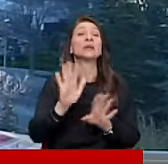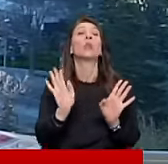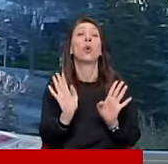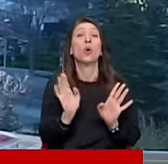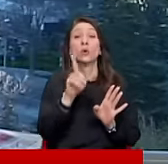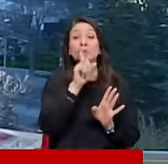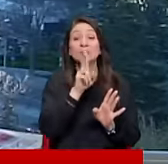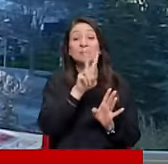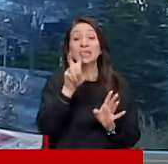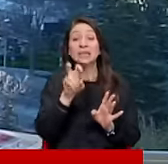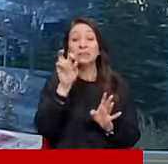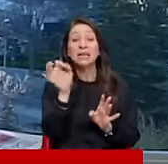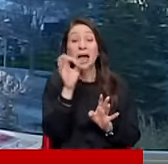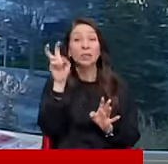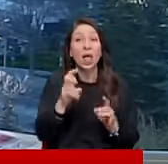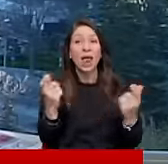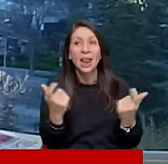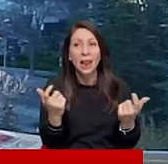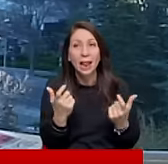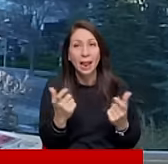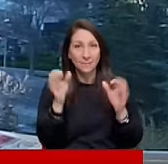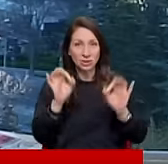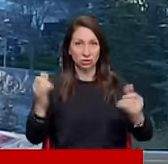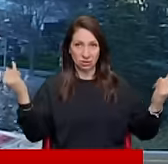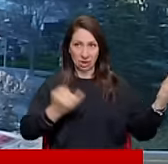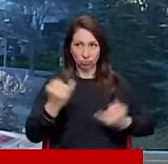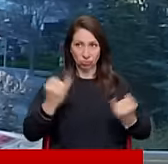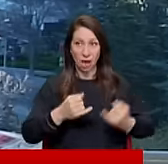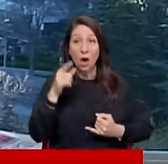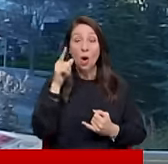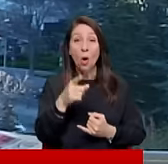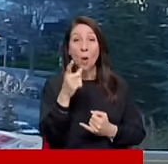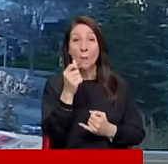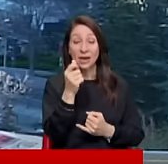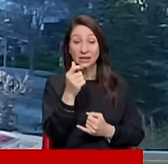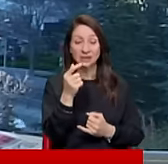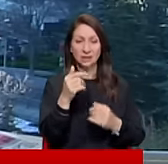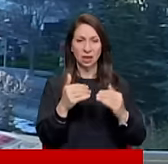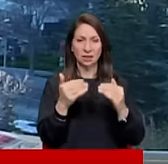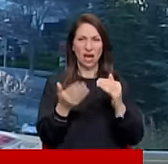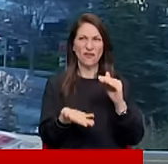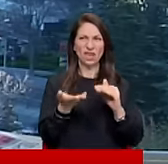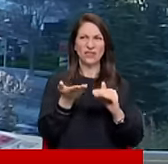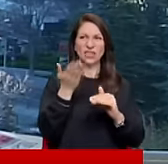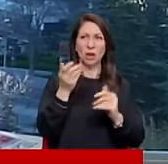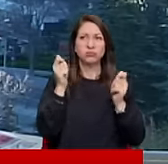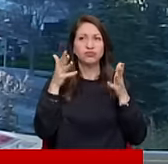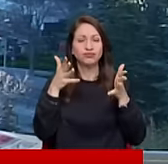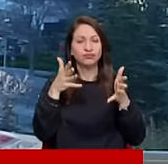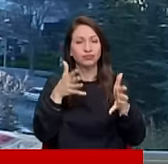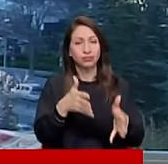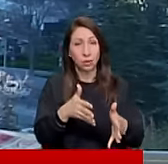oldu. 128 milyar dolar nerede ile başladı tartışma. O paranın üzerinden böyle daha da fazlası gitti, çarçur